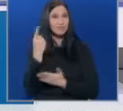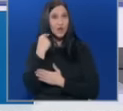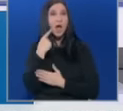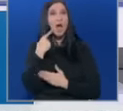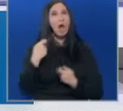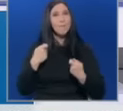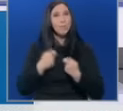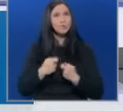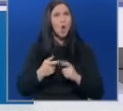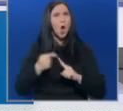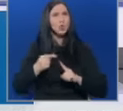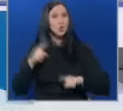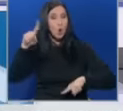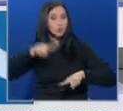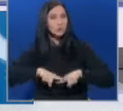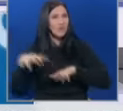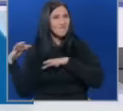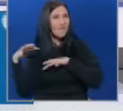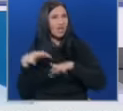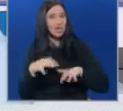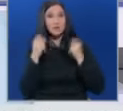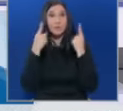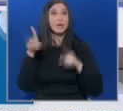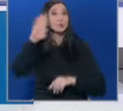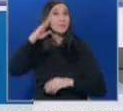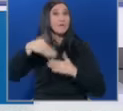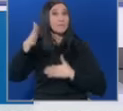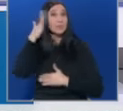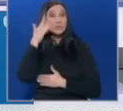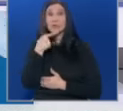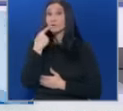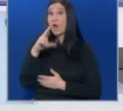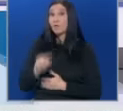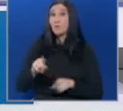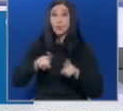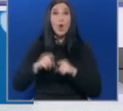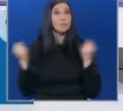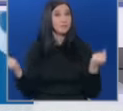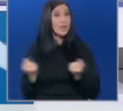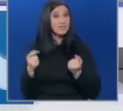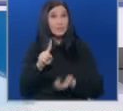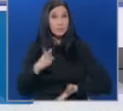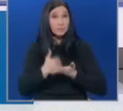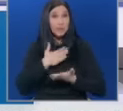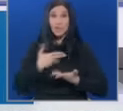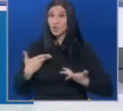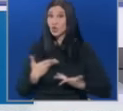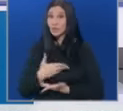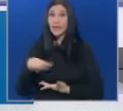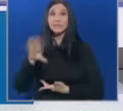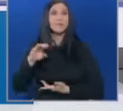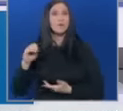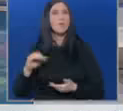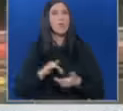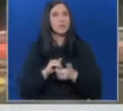Брюксел остро осъди вандалските прояви. Служебният външен министър заяви, че подобен акт не подпомага нашите интереси в